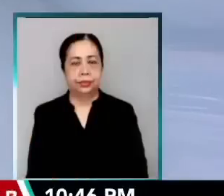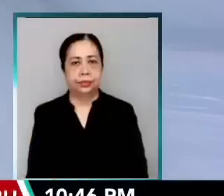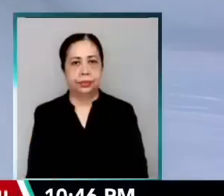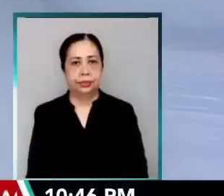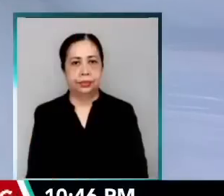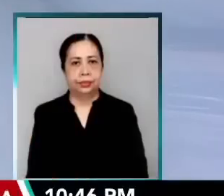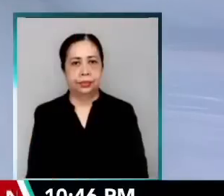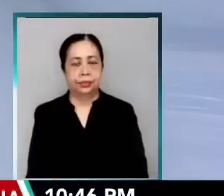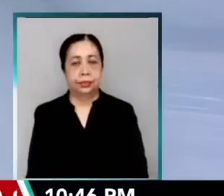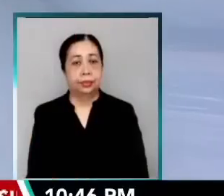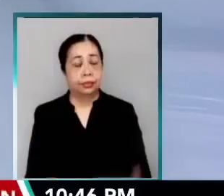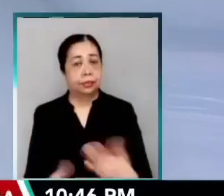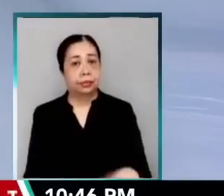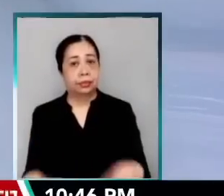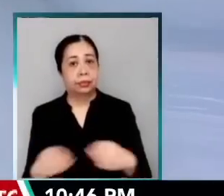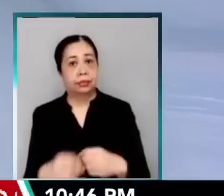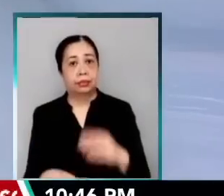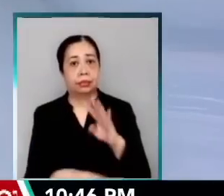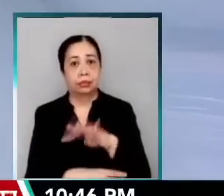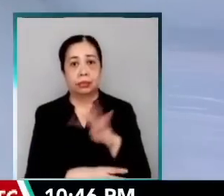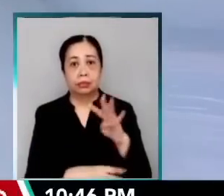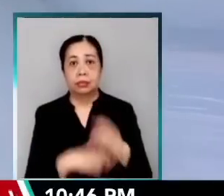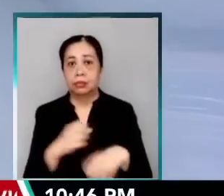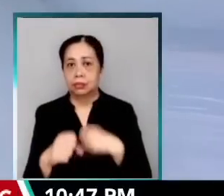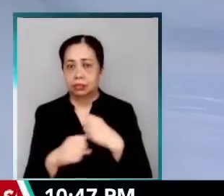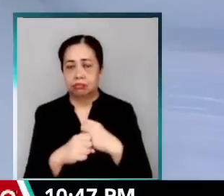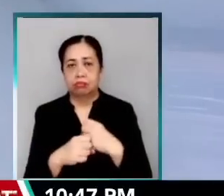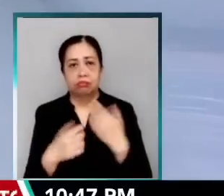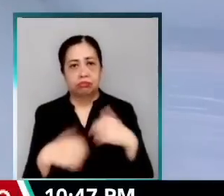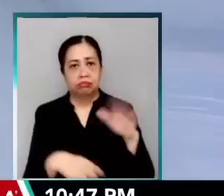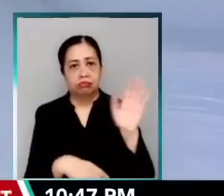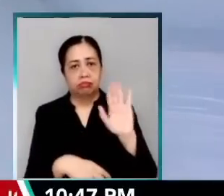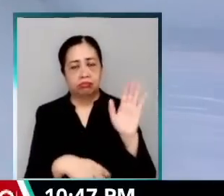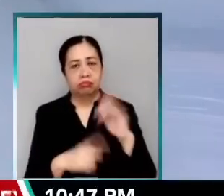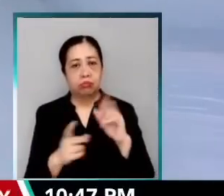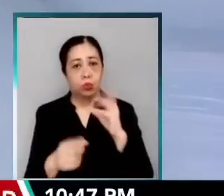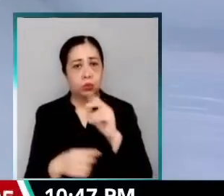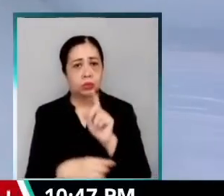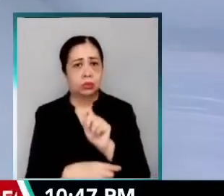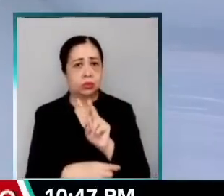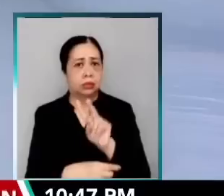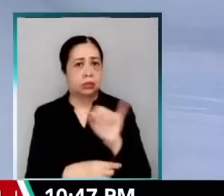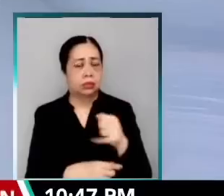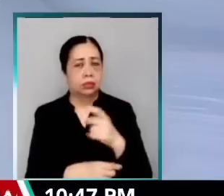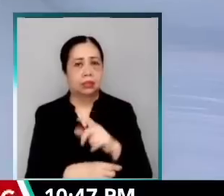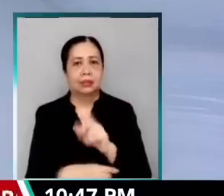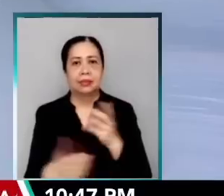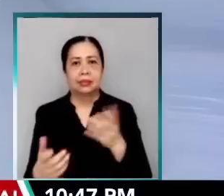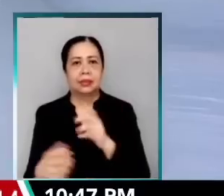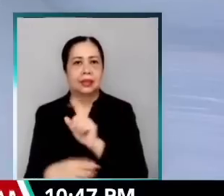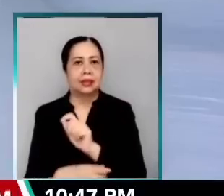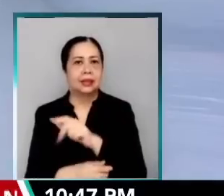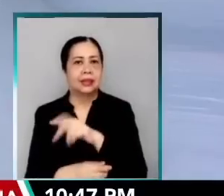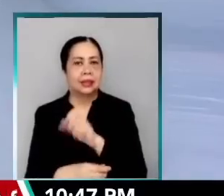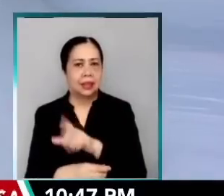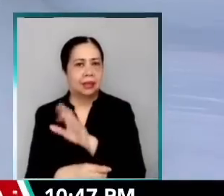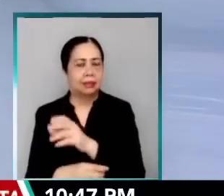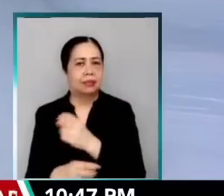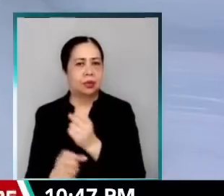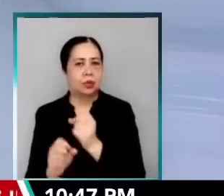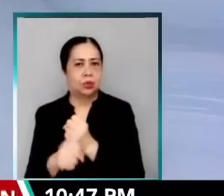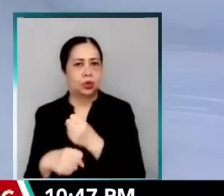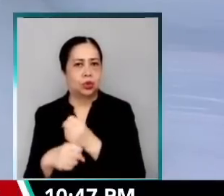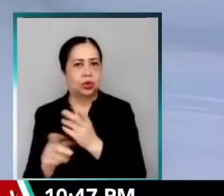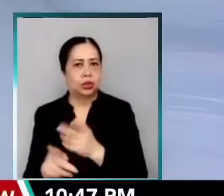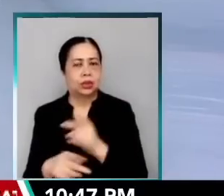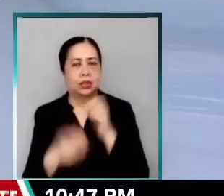Matapos ang 44 na taon, nagpaalam na sina Tito Vic and Joey sa Tape Incorporated na producer ng Eat Bulaga. Replay